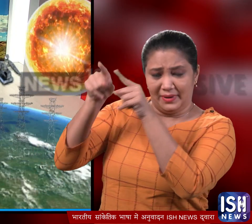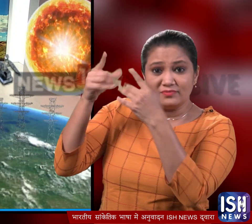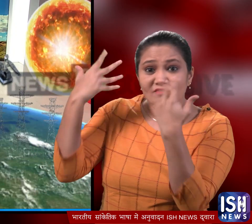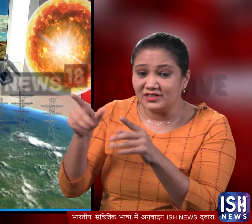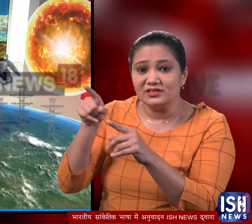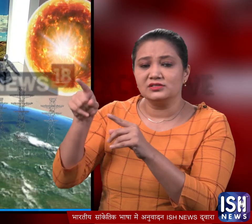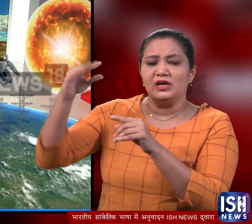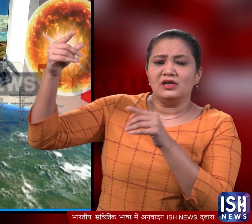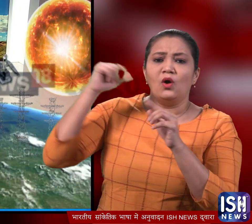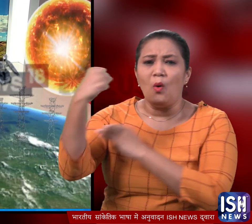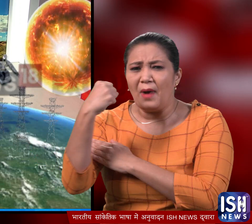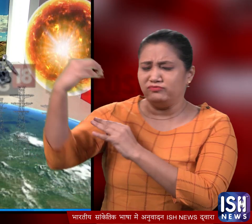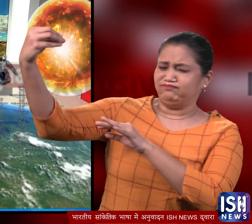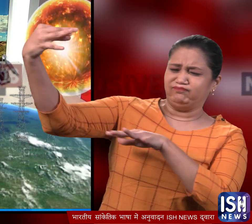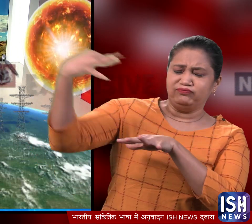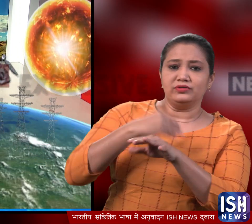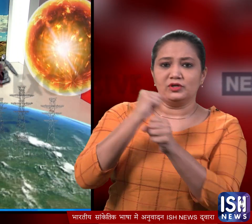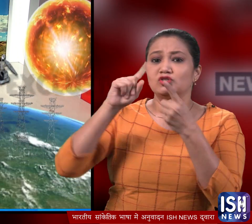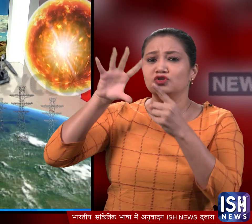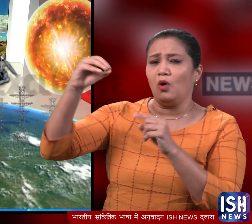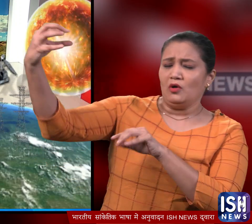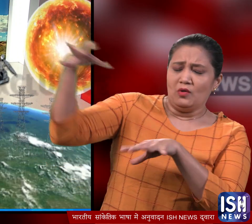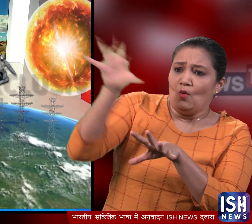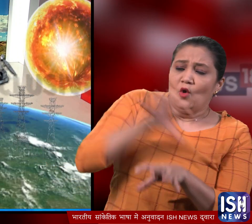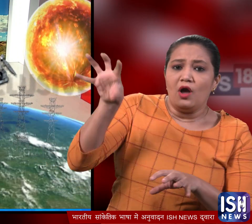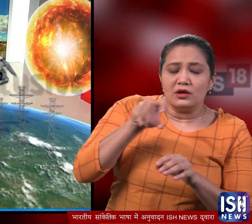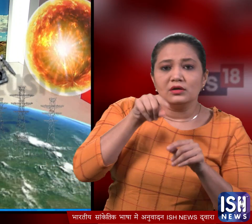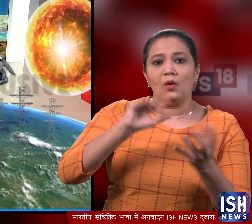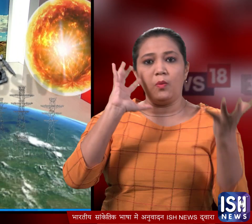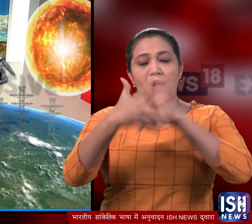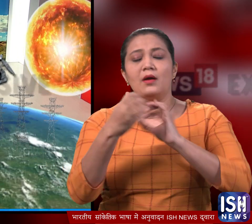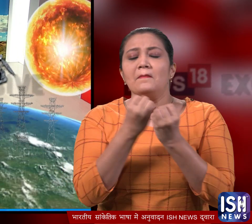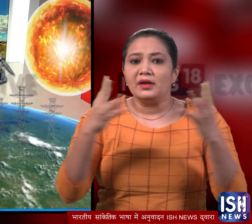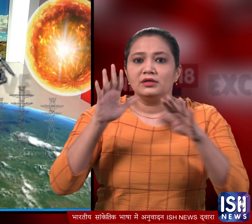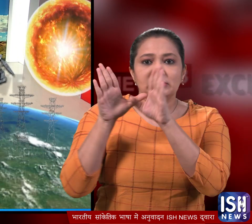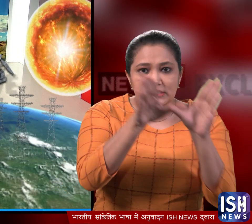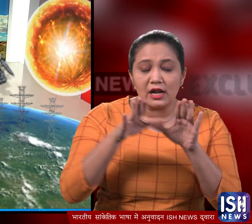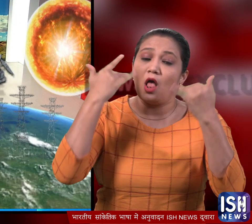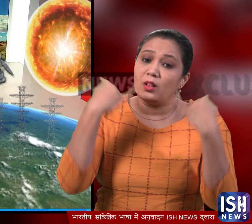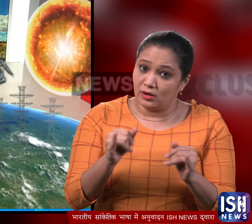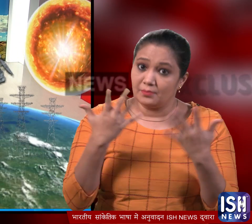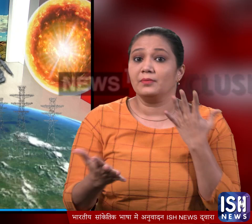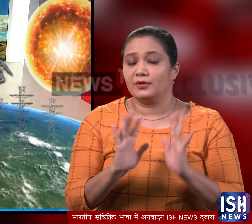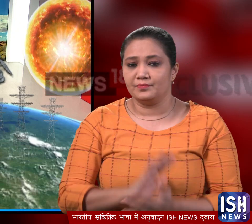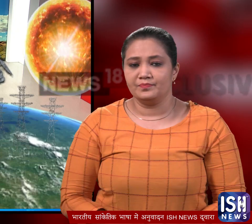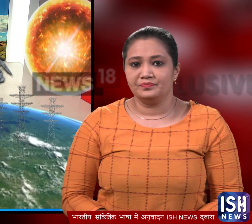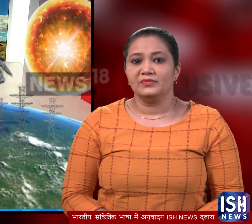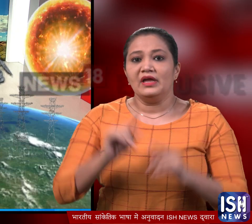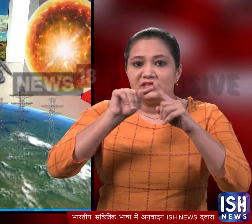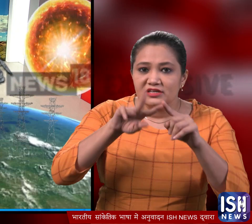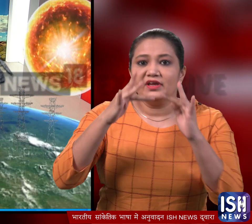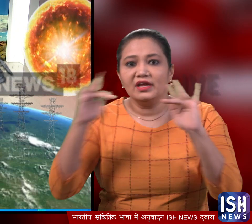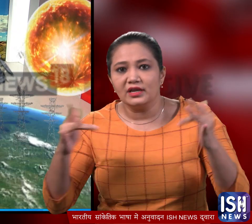हुआ, उससे निकली ताकतवर जियोमैग्नेटिक वेव्स दुनिया के कई हिस्सों में सैटेलाइट्स को नुकसान पहुंचा सकती हैं। यानी